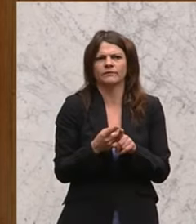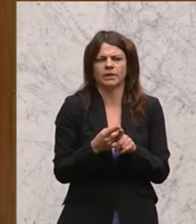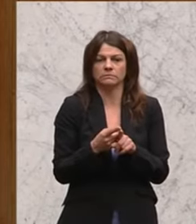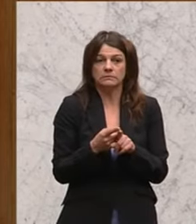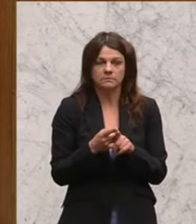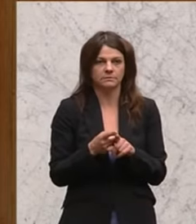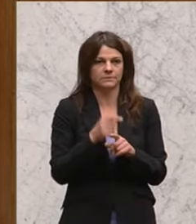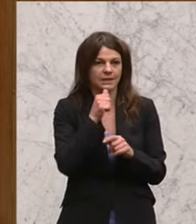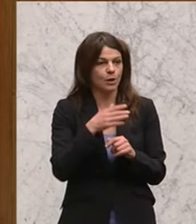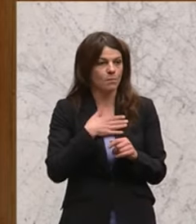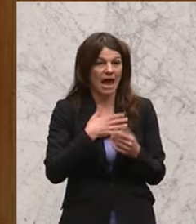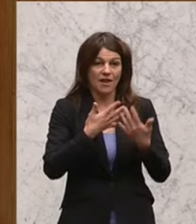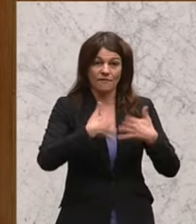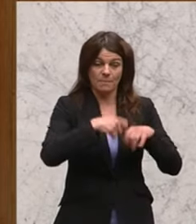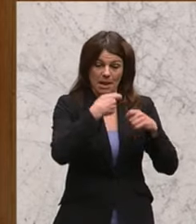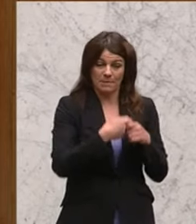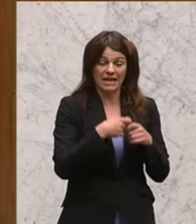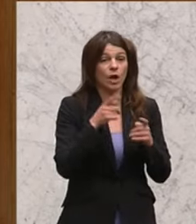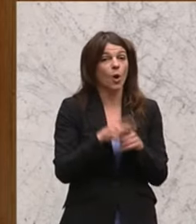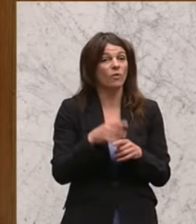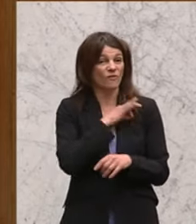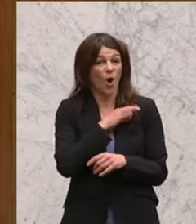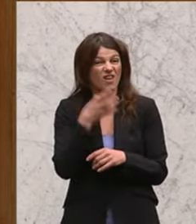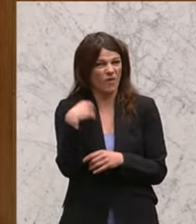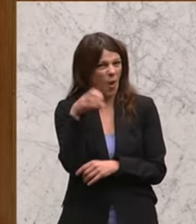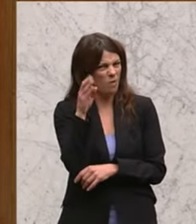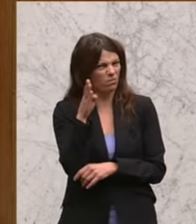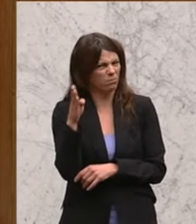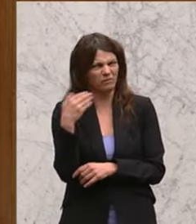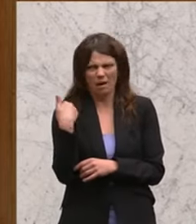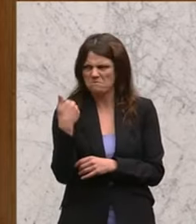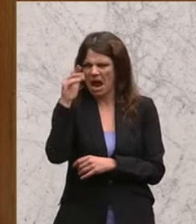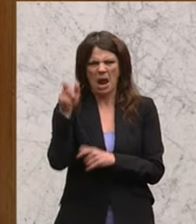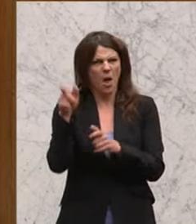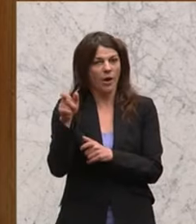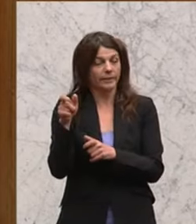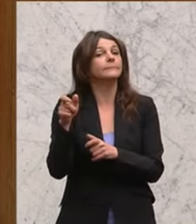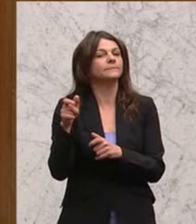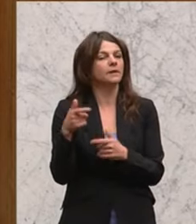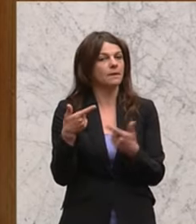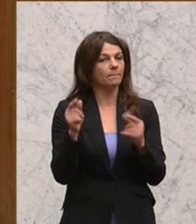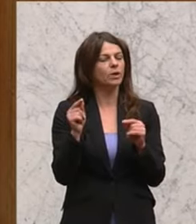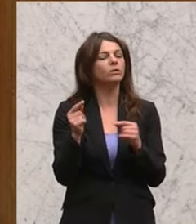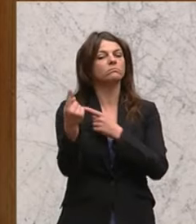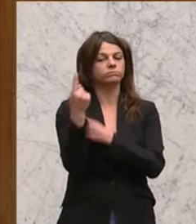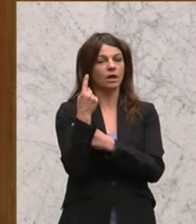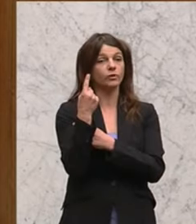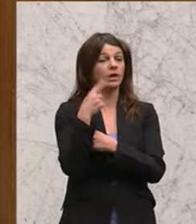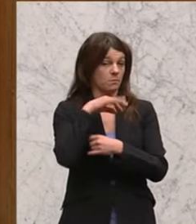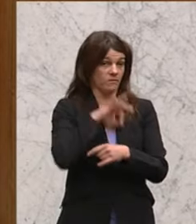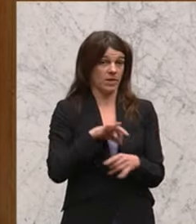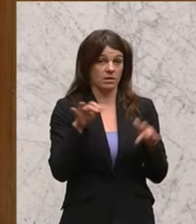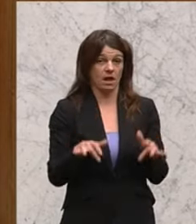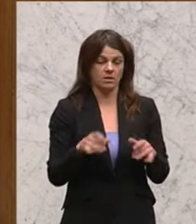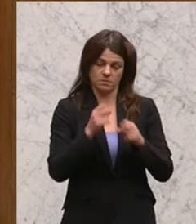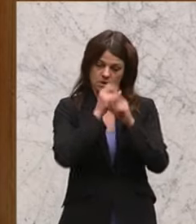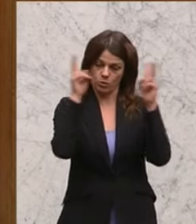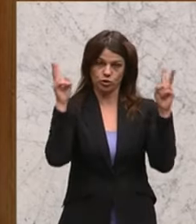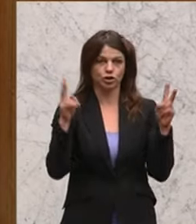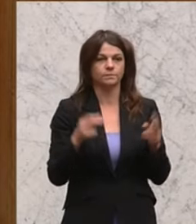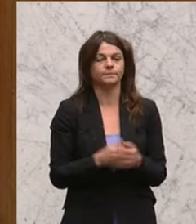nicht nur meine Familienmitglieder und die Freunde von der ÖBB. Daraus entsteht eine Verpflichtung. Das ist völlig